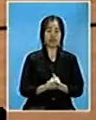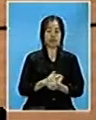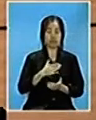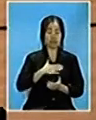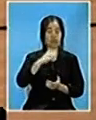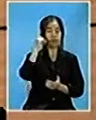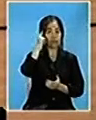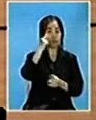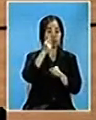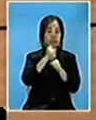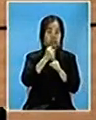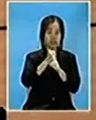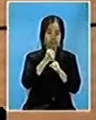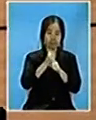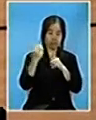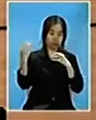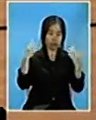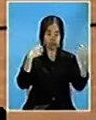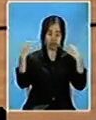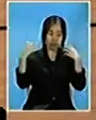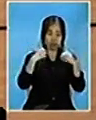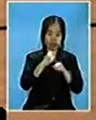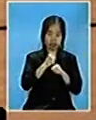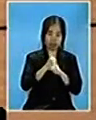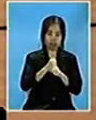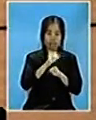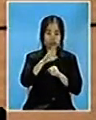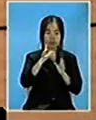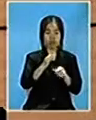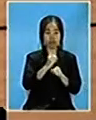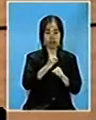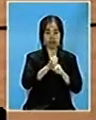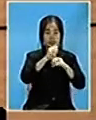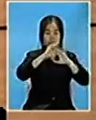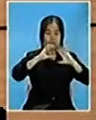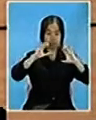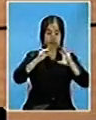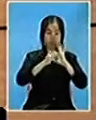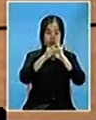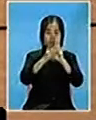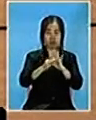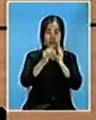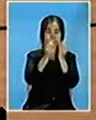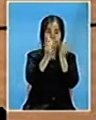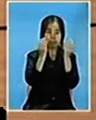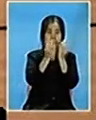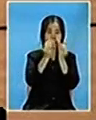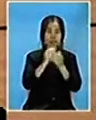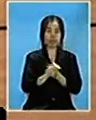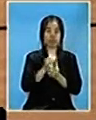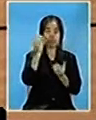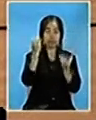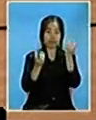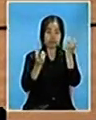านท่ามกลางการละเว้นการปฏิบัติหน้าที่ของเจ้าหน้าที่ของรัฐที่เกี่ยวข้องกับกระบวนการยุติธรรมและรัฐธร